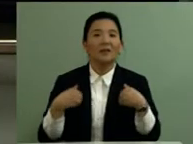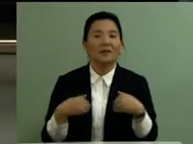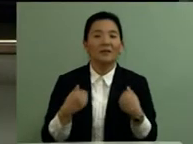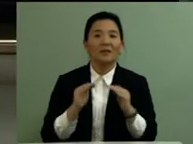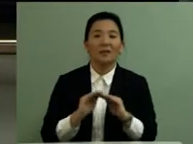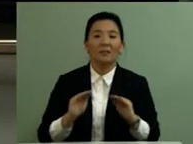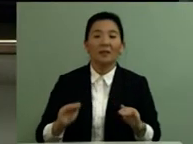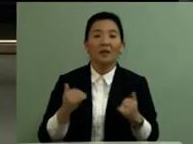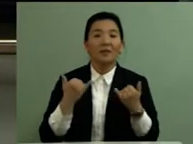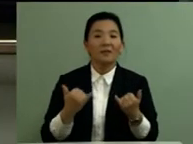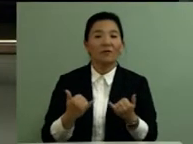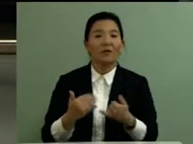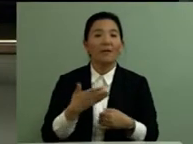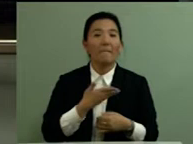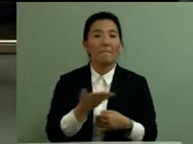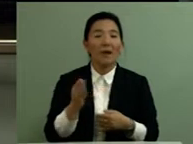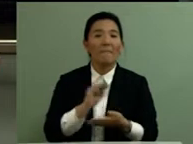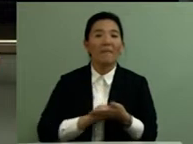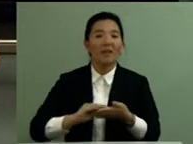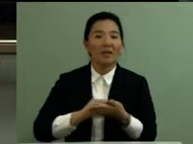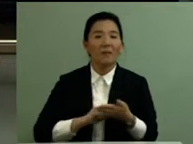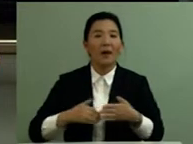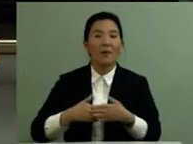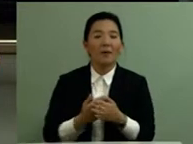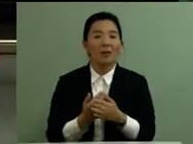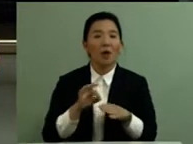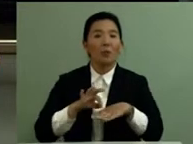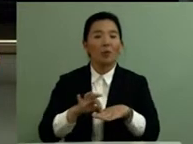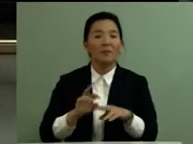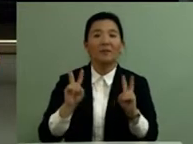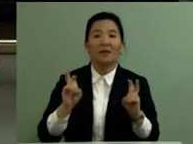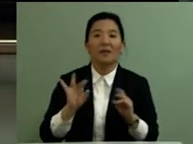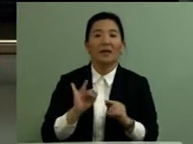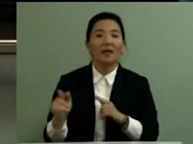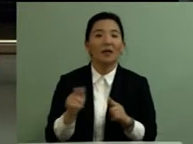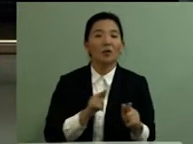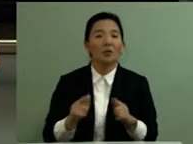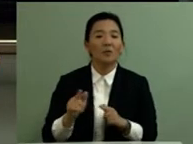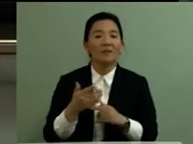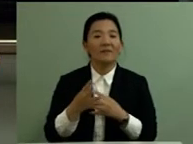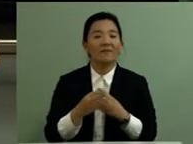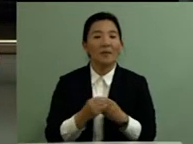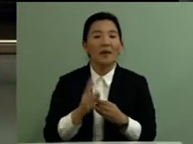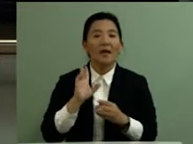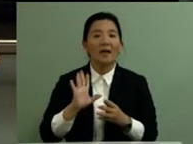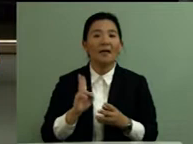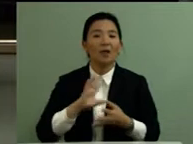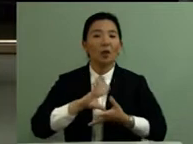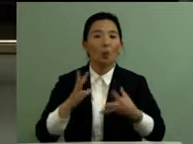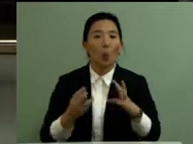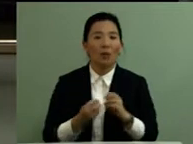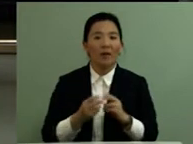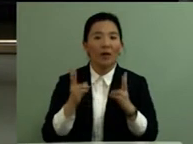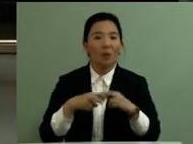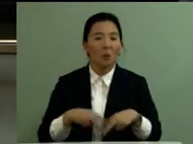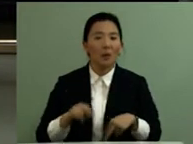Здравствуйте, ребята! Сегодня мы повторяем опять-таки пройденный материал и готовимся с вами к итоговой